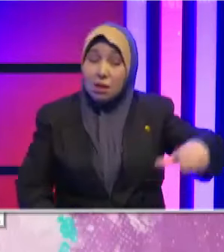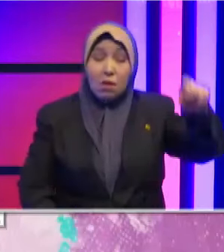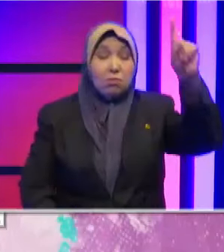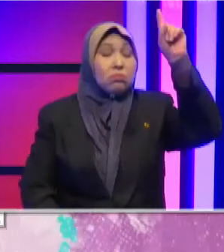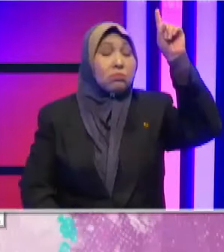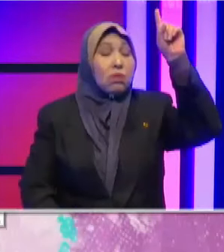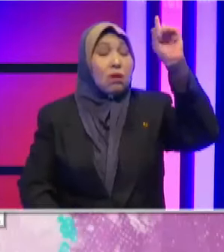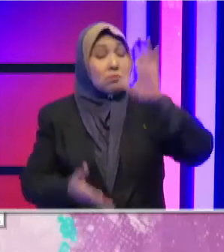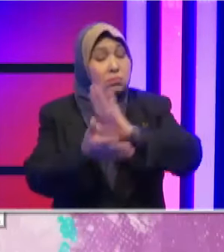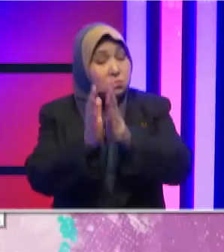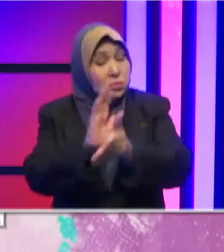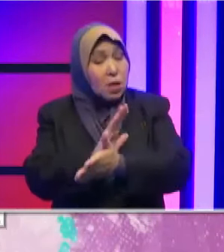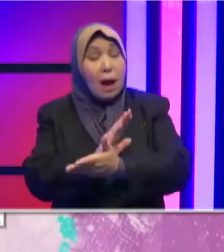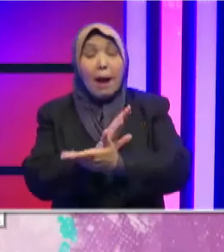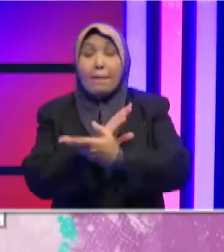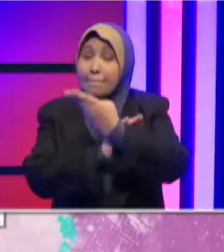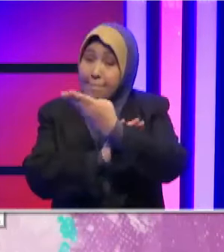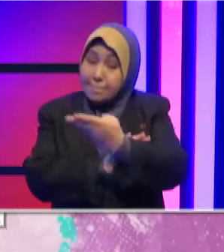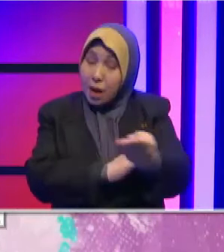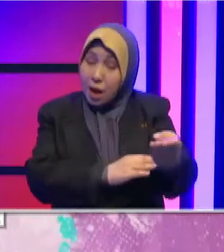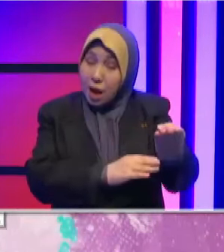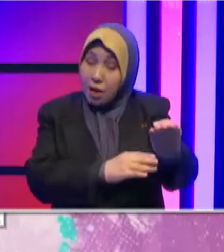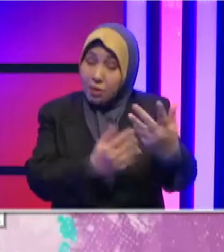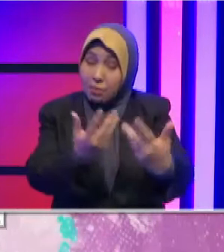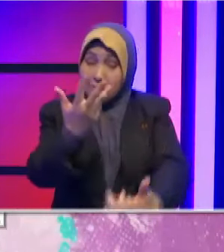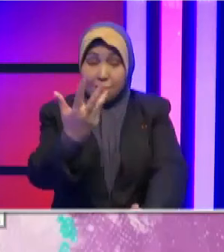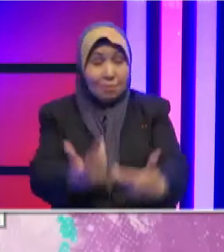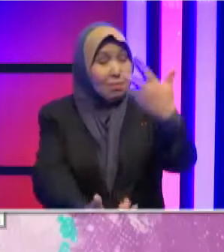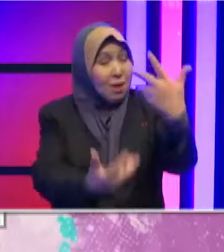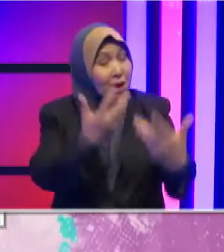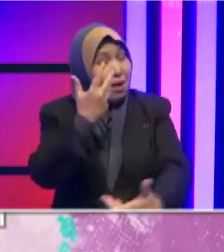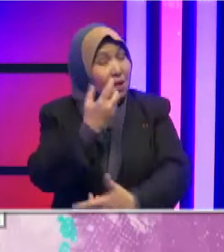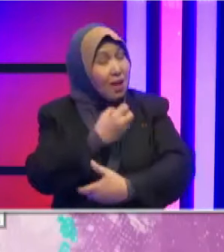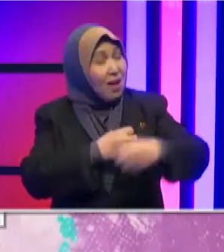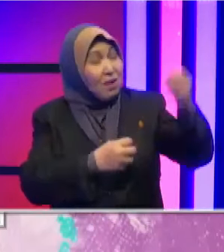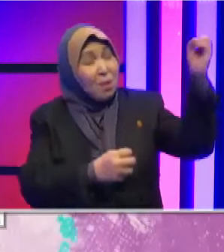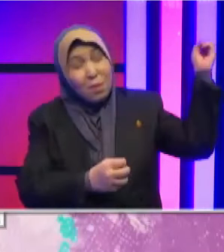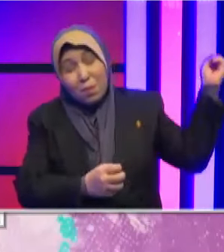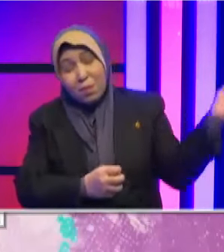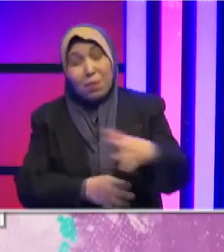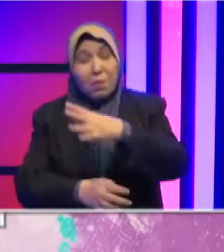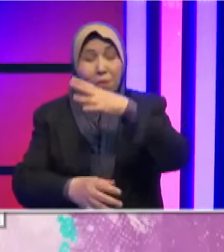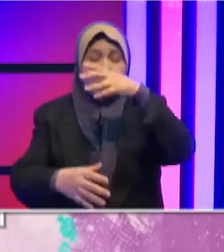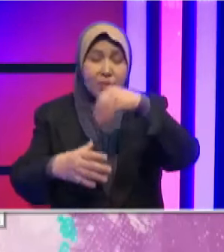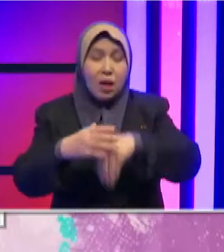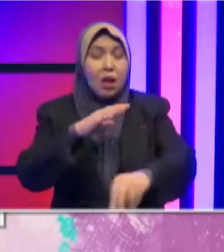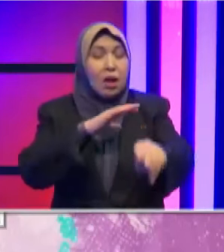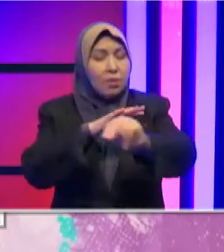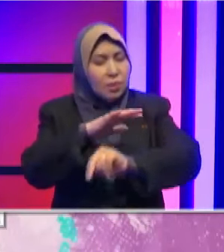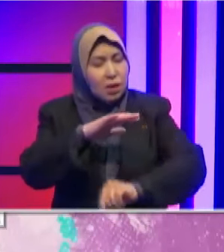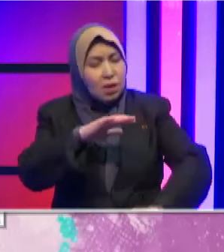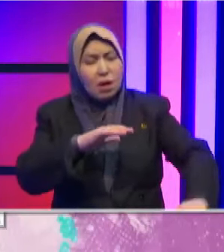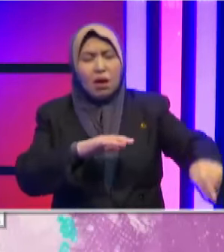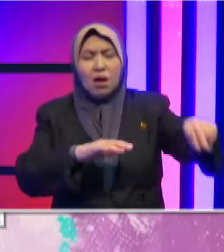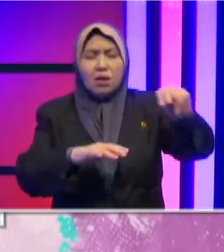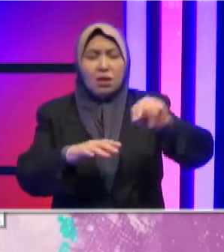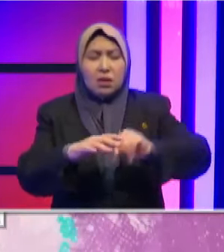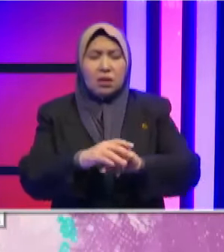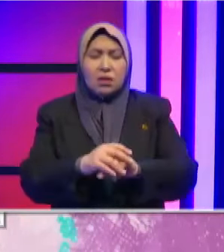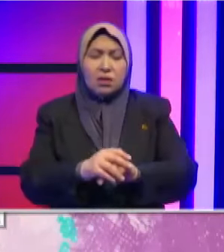dunillahi khoja hannaa victum nah